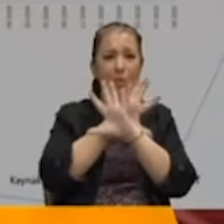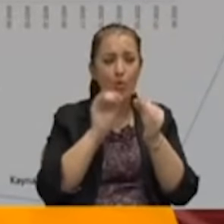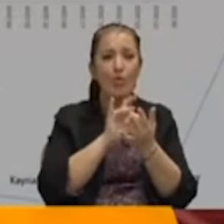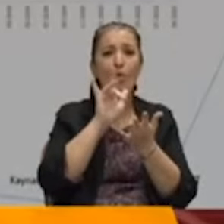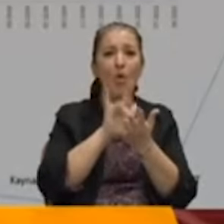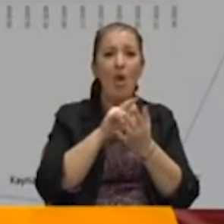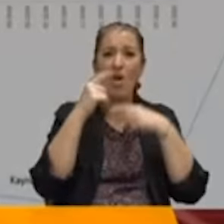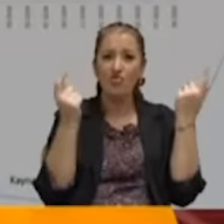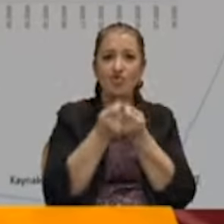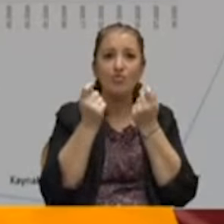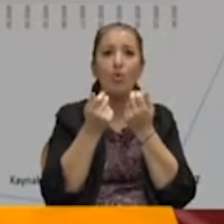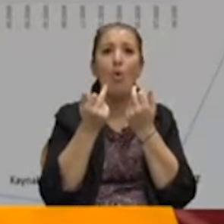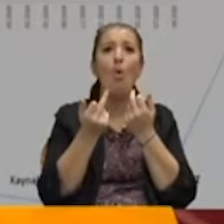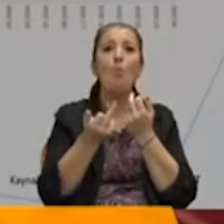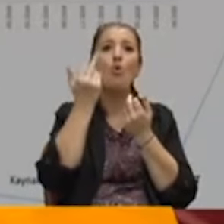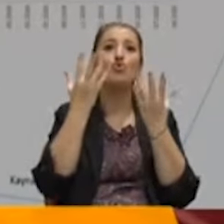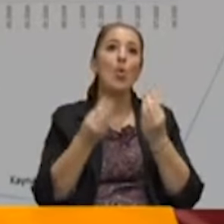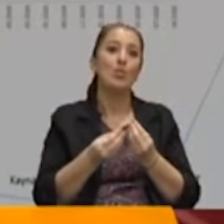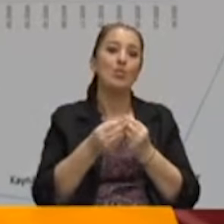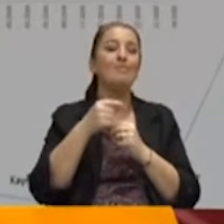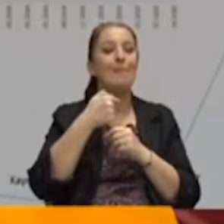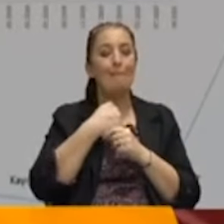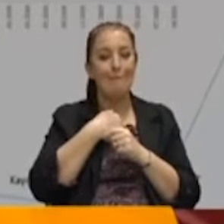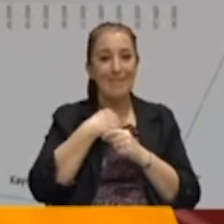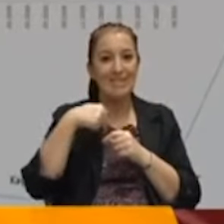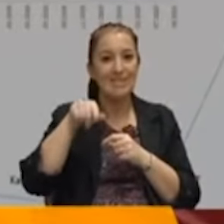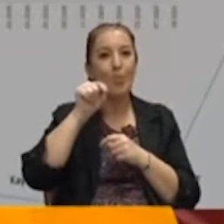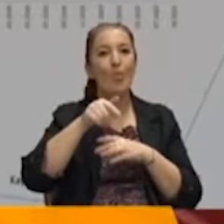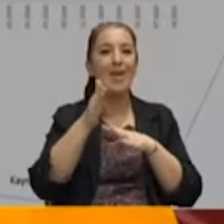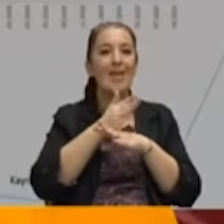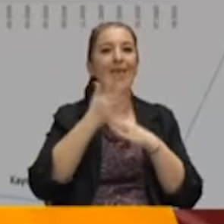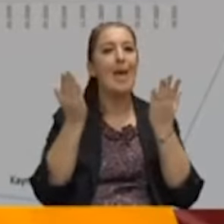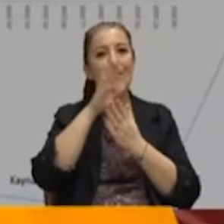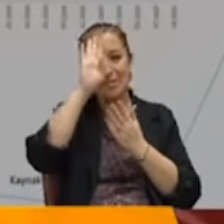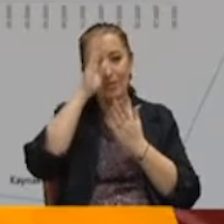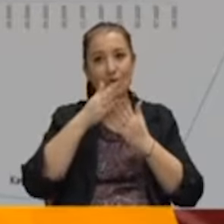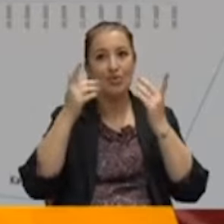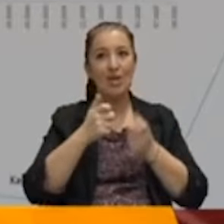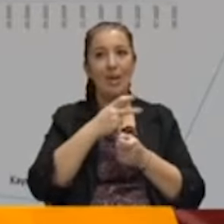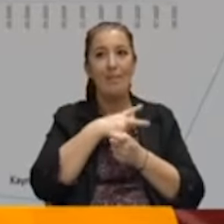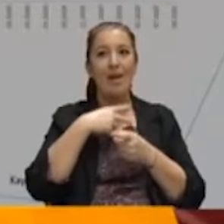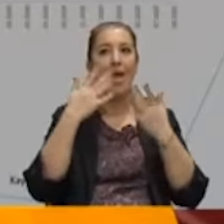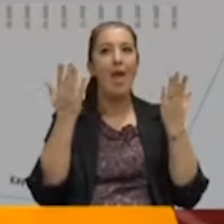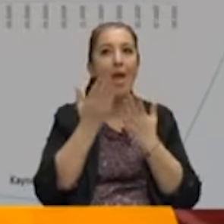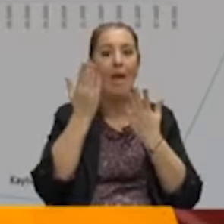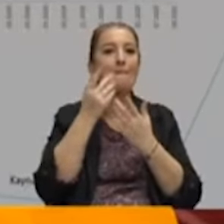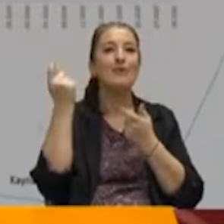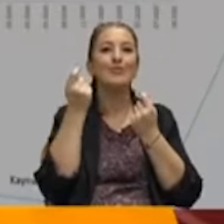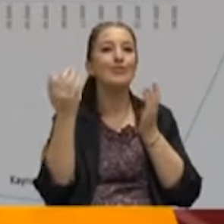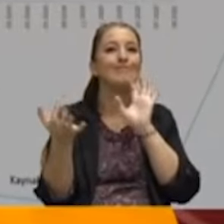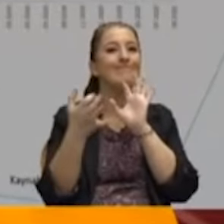efor boşa gider. Biz bu nedenle hem İstanbul Büyükşehir Belediyesi hem